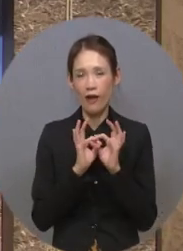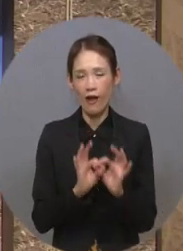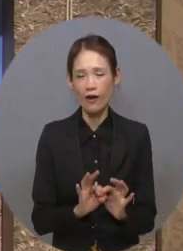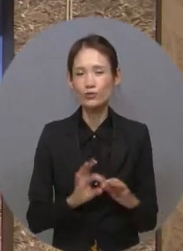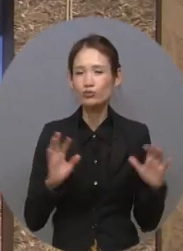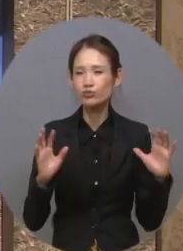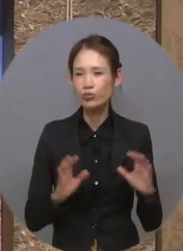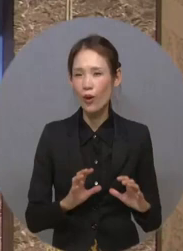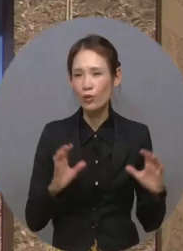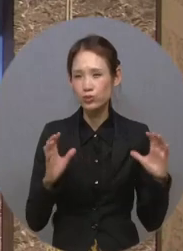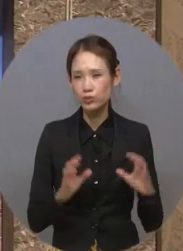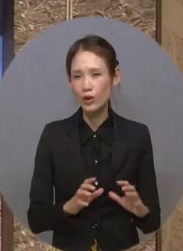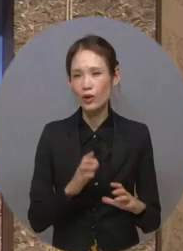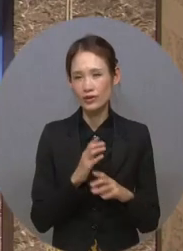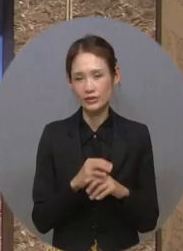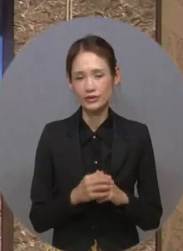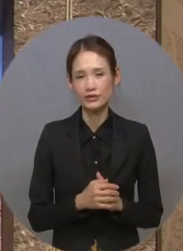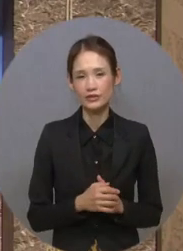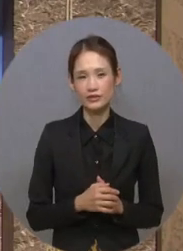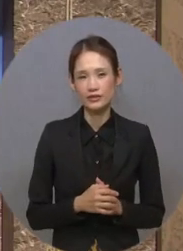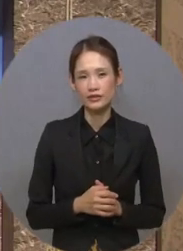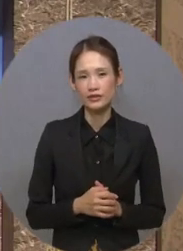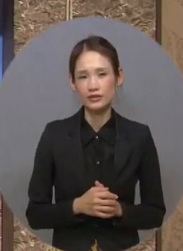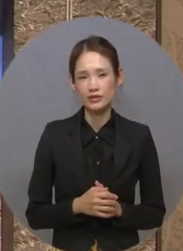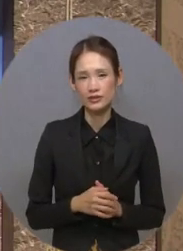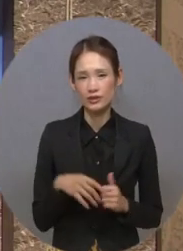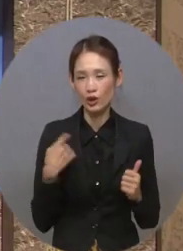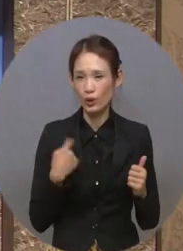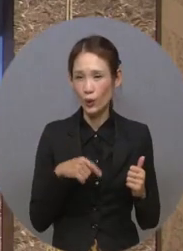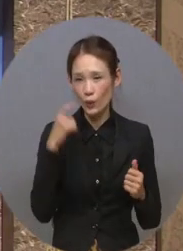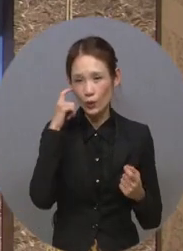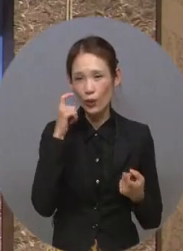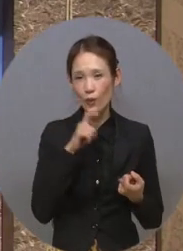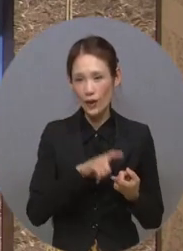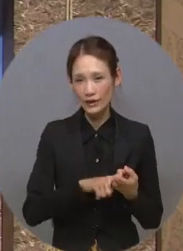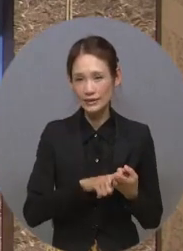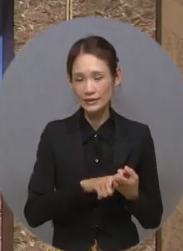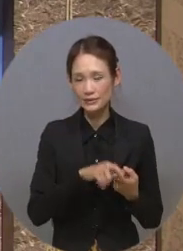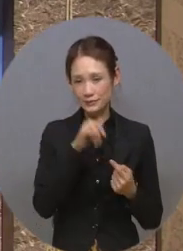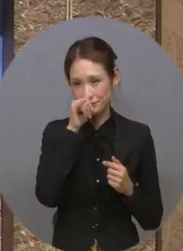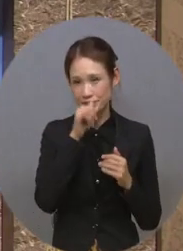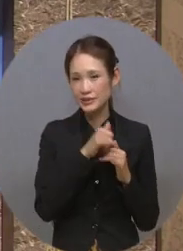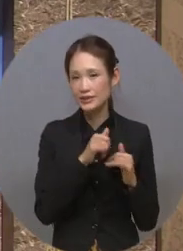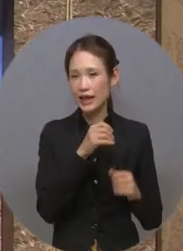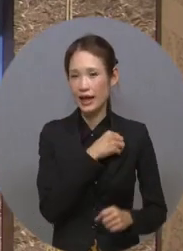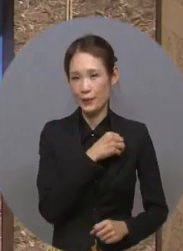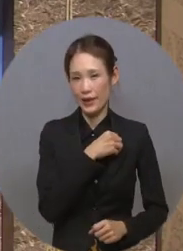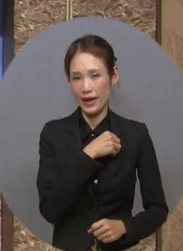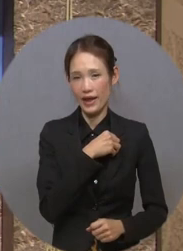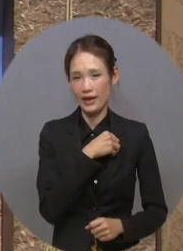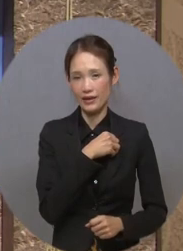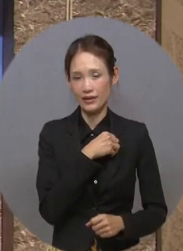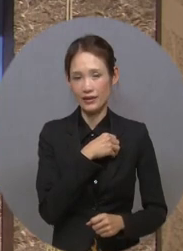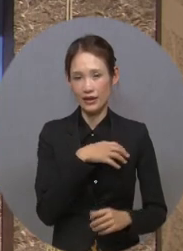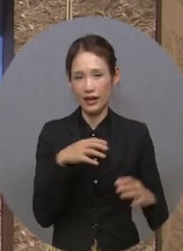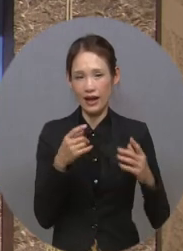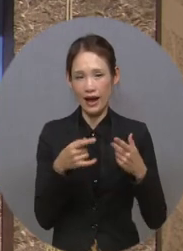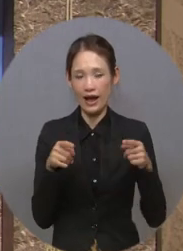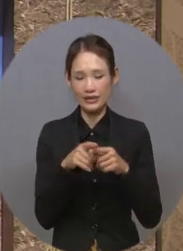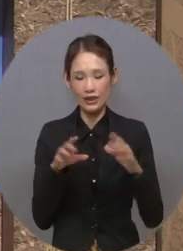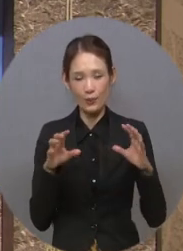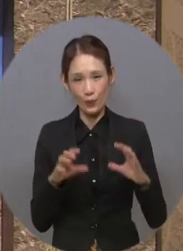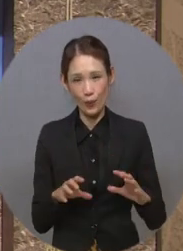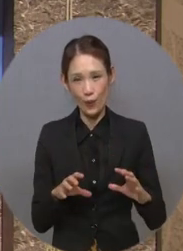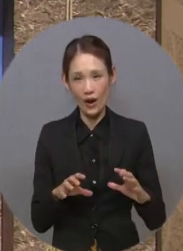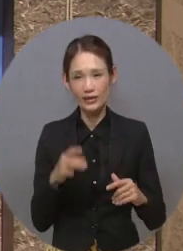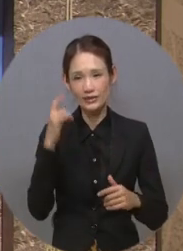모으고 있어요. 아, 예, 거기 교육에 관심 있는 회원들 네. 그분들을 모아서 또 그분들의 의견을